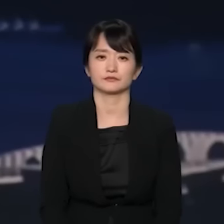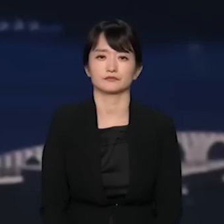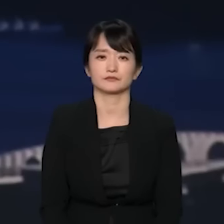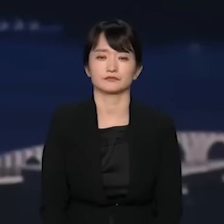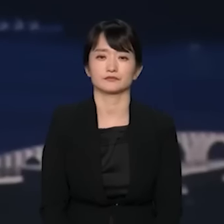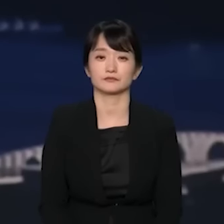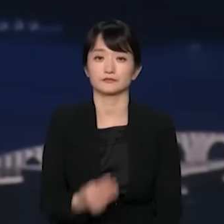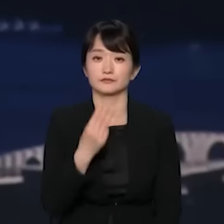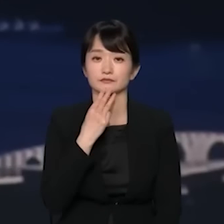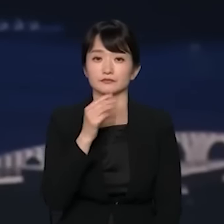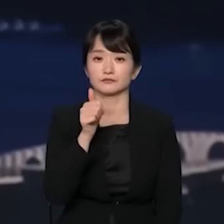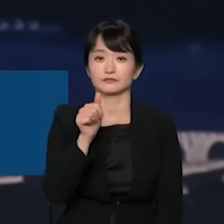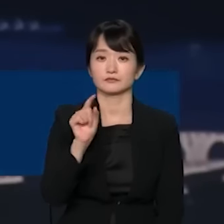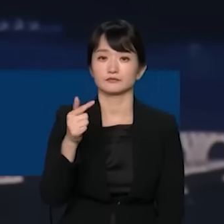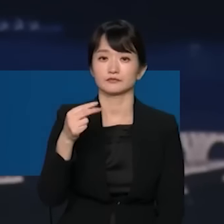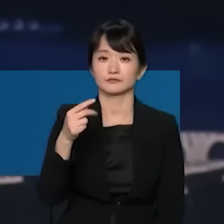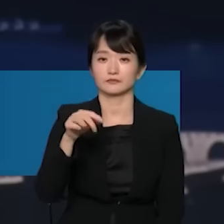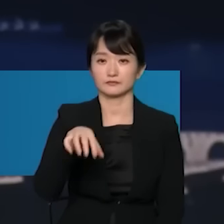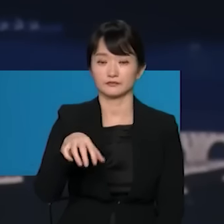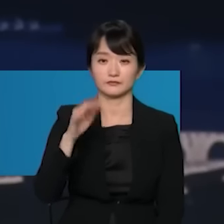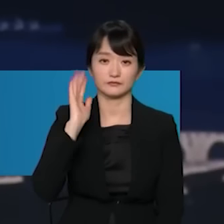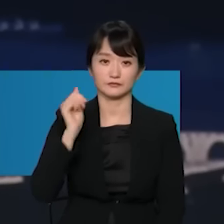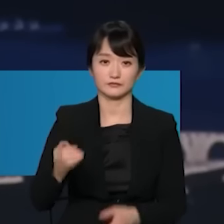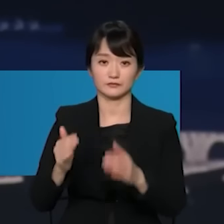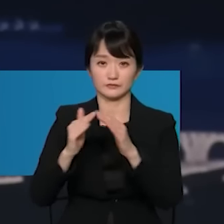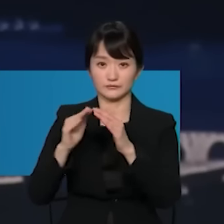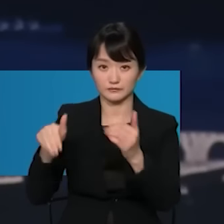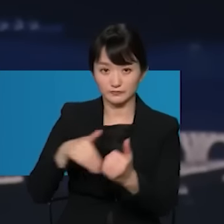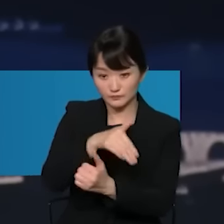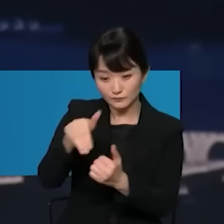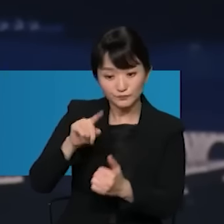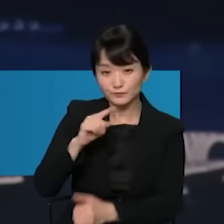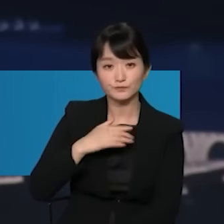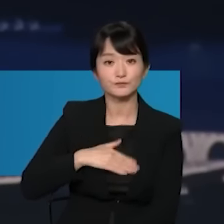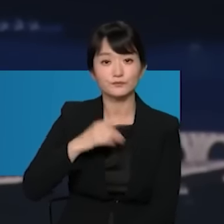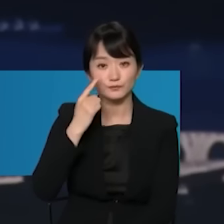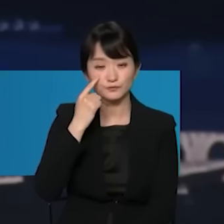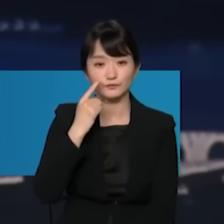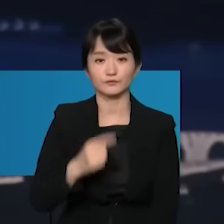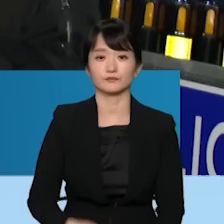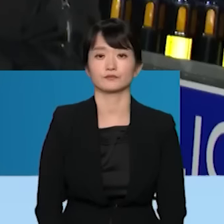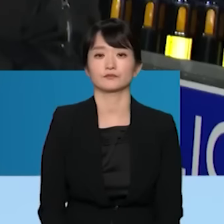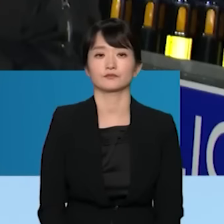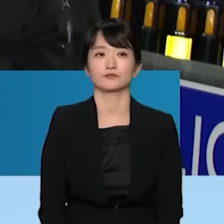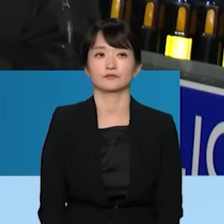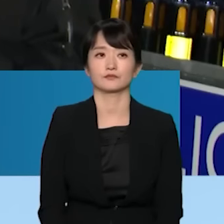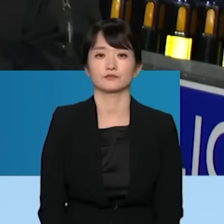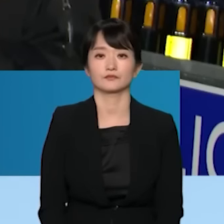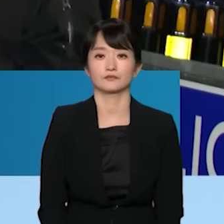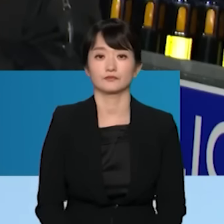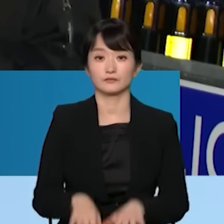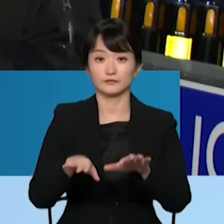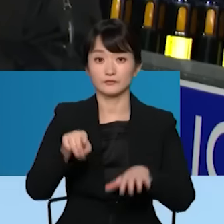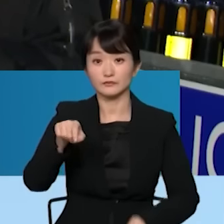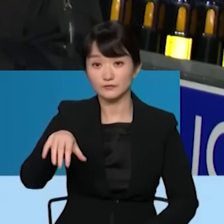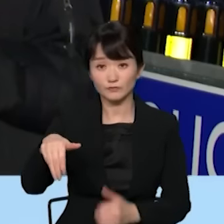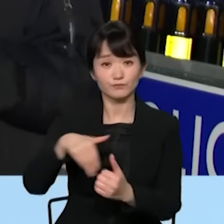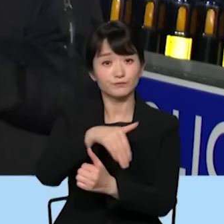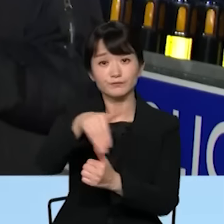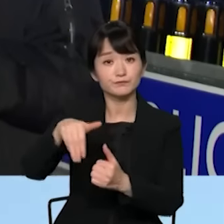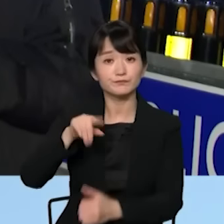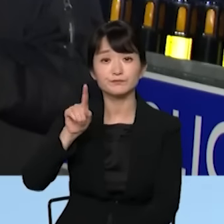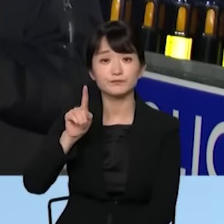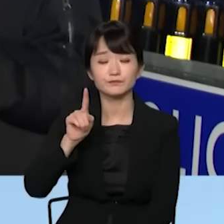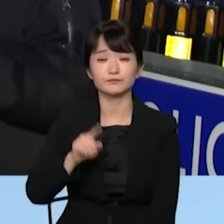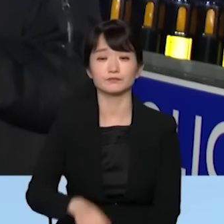네, 이번에는 서울 한남동 대통령 관저 분위기 어떤지 알아보겠습니다. 현장에 저희 취재 기자 가 있습니다. 자, 김일환 기자, 오늘 거기 분위기